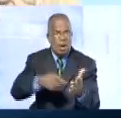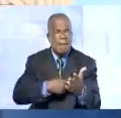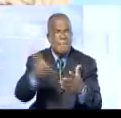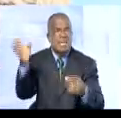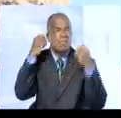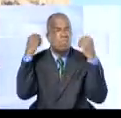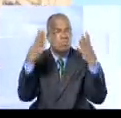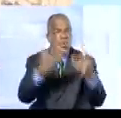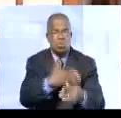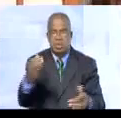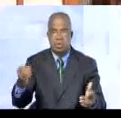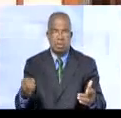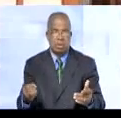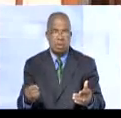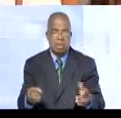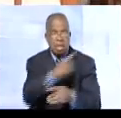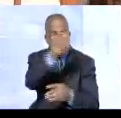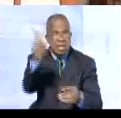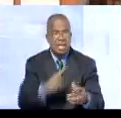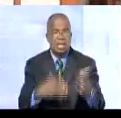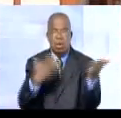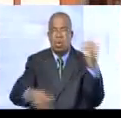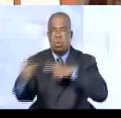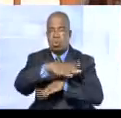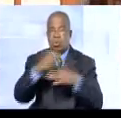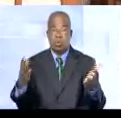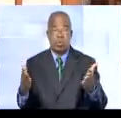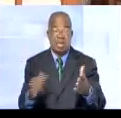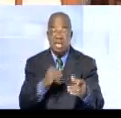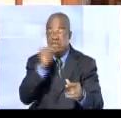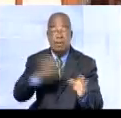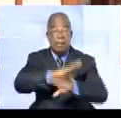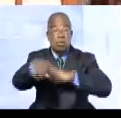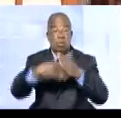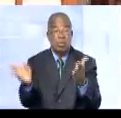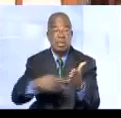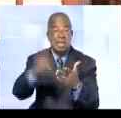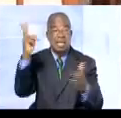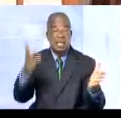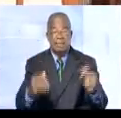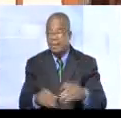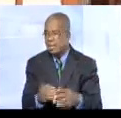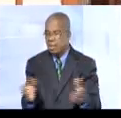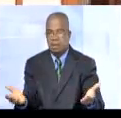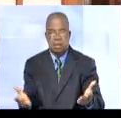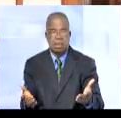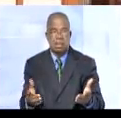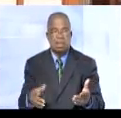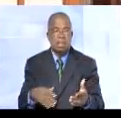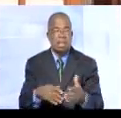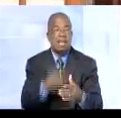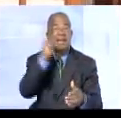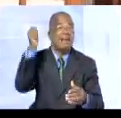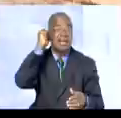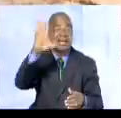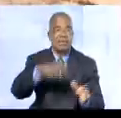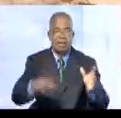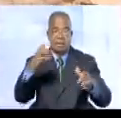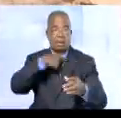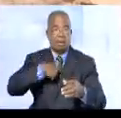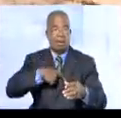gaz ne marche plus comme avant encore. La bouteille de gaz butane de 6 kg appelée communément B6 coûte officiellement 2000 francs